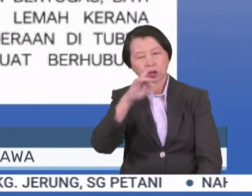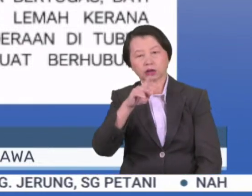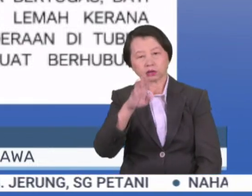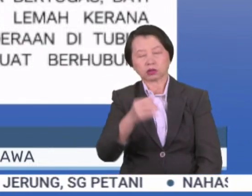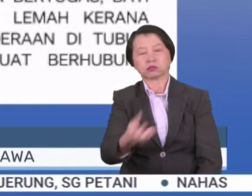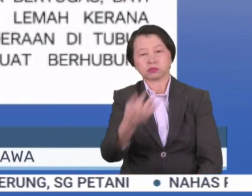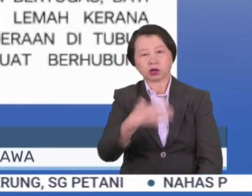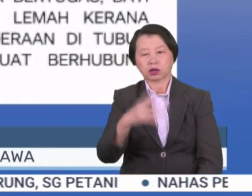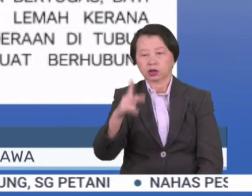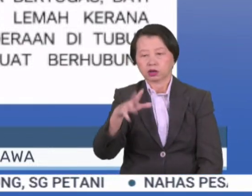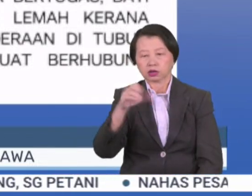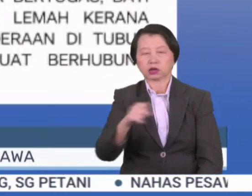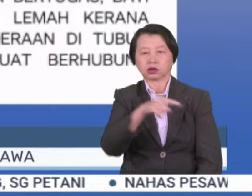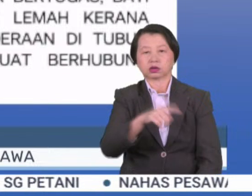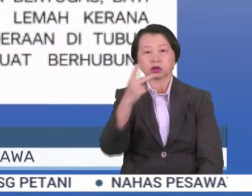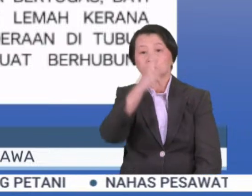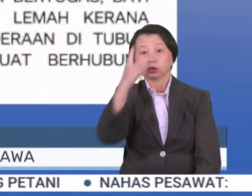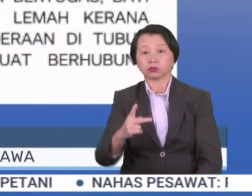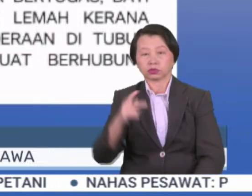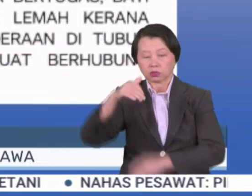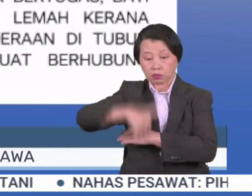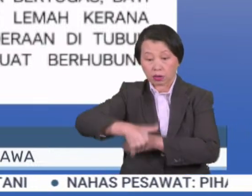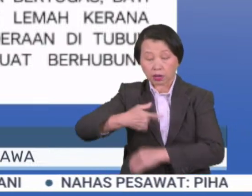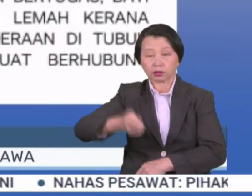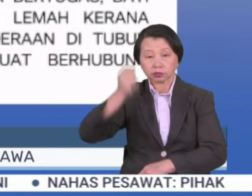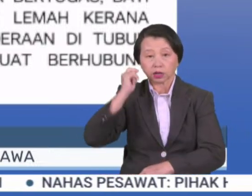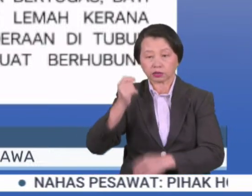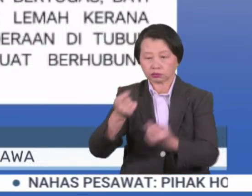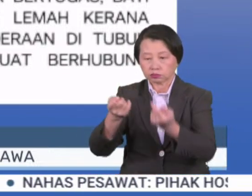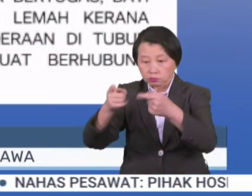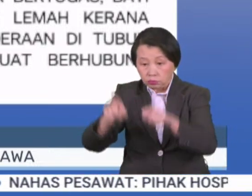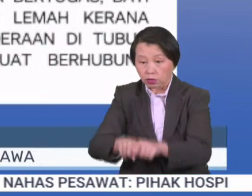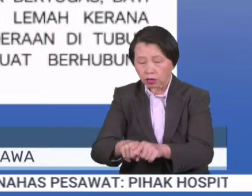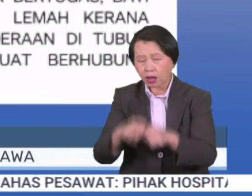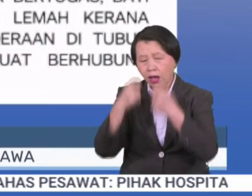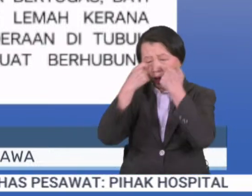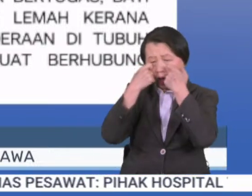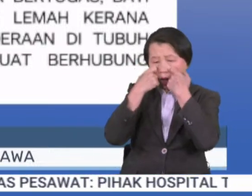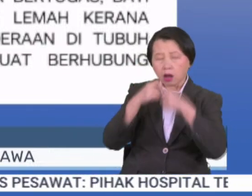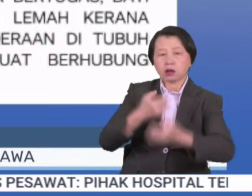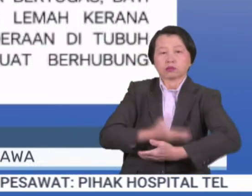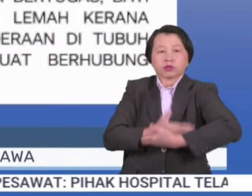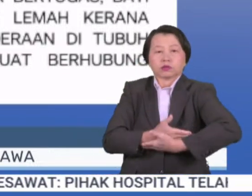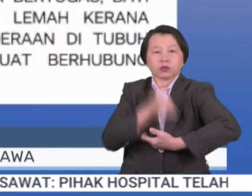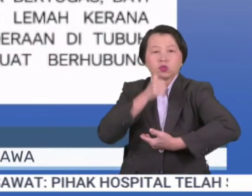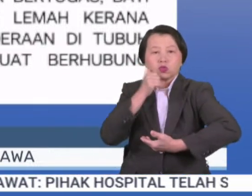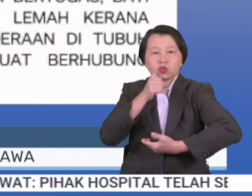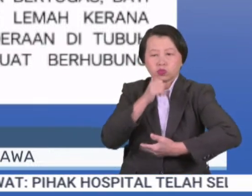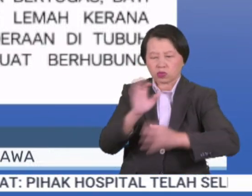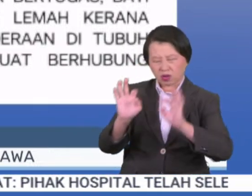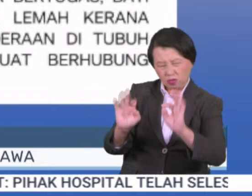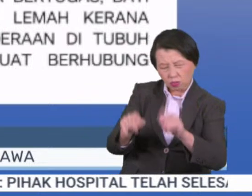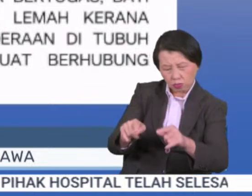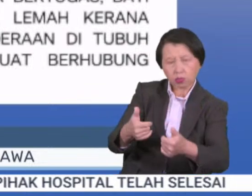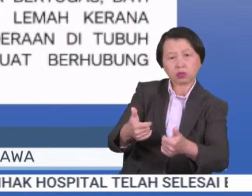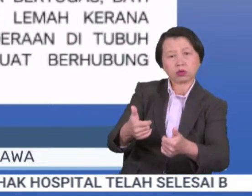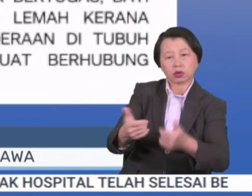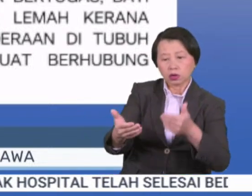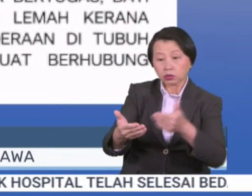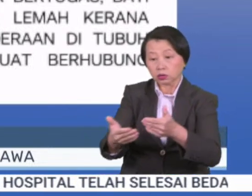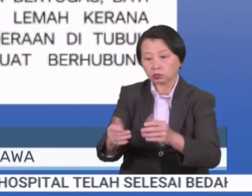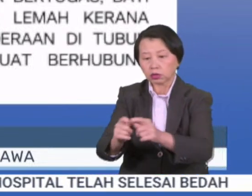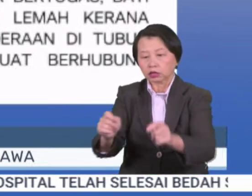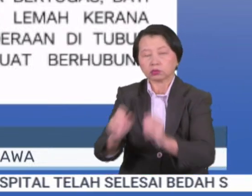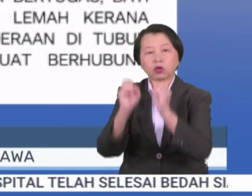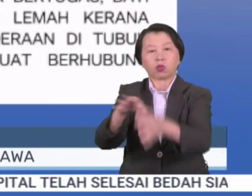mendedahkan kes ini di Kuching malam tadi dalam kejadian menyayat hati itu seorang perempuan yang cukup sifat ditemui berhampiran